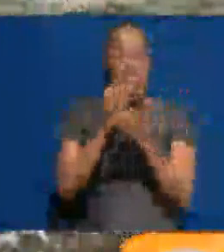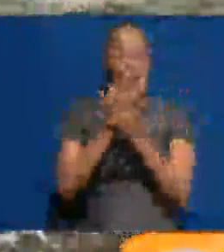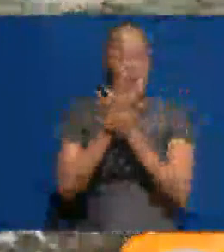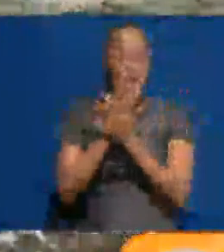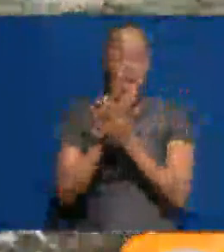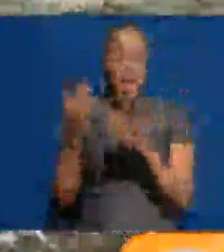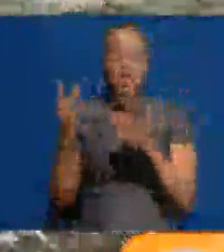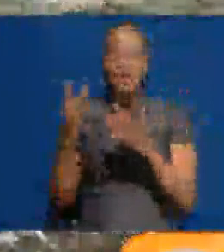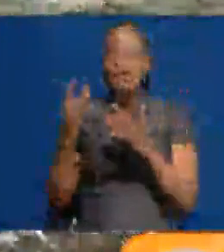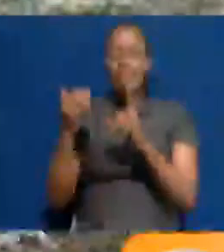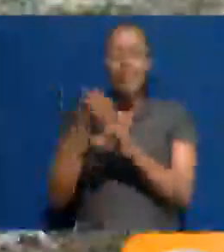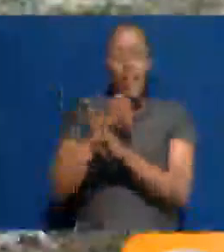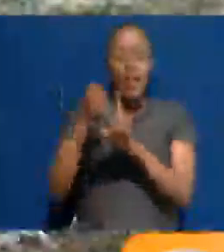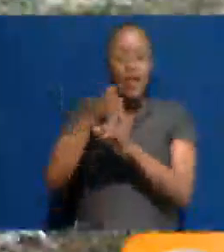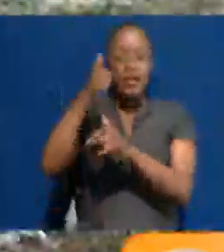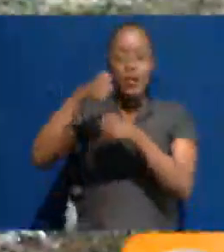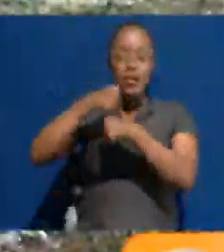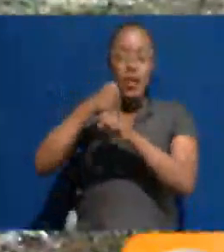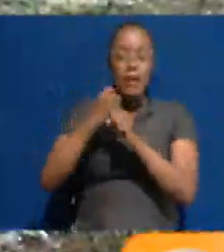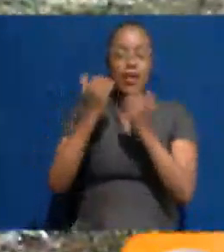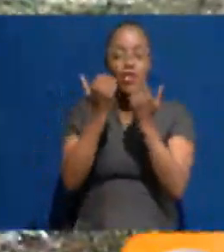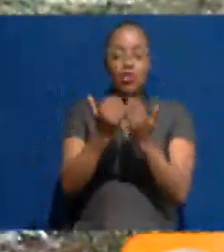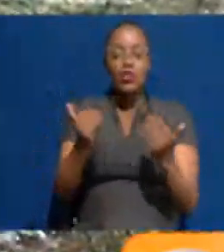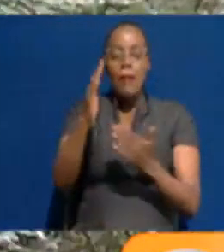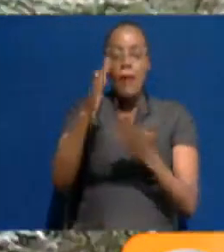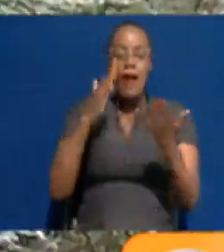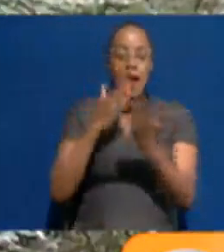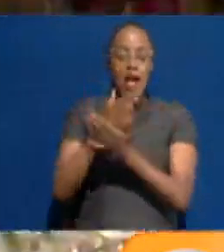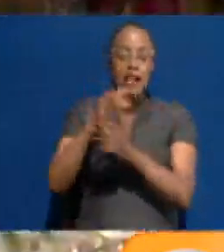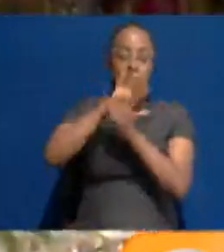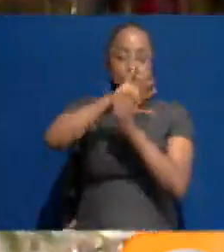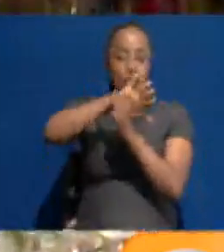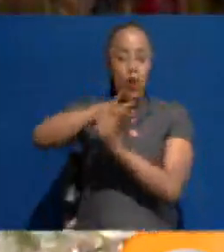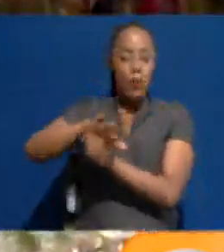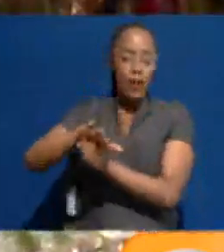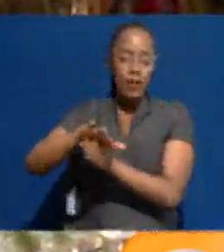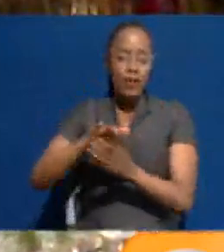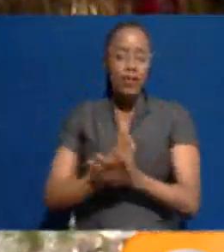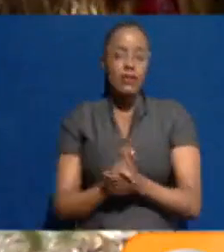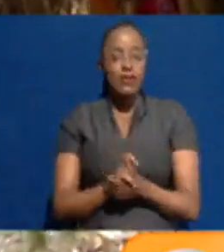zozote ambazo zinafanya watoto haki zao zinagandamiza.